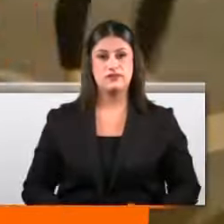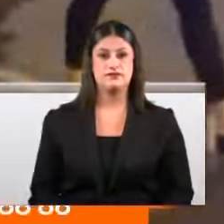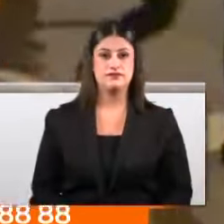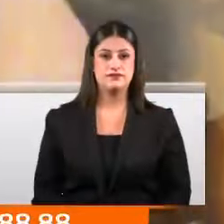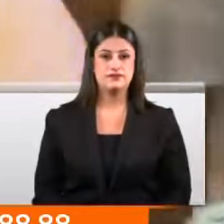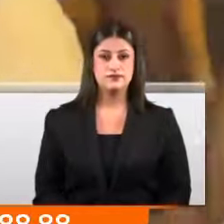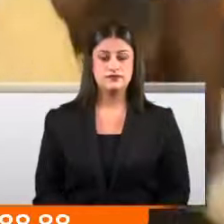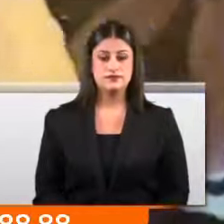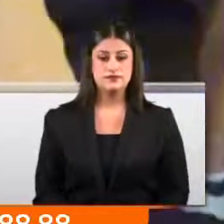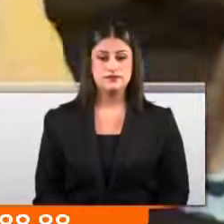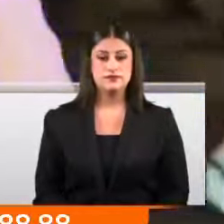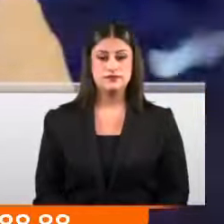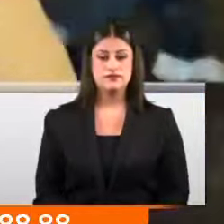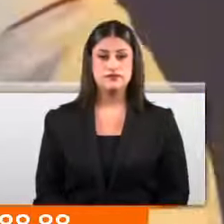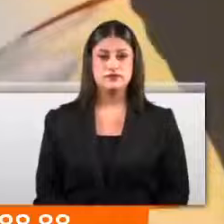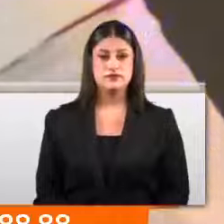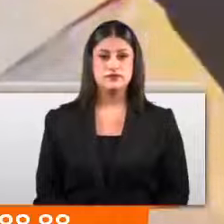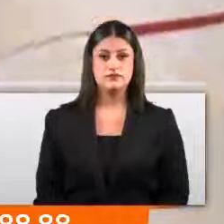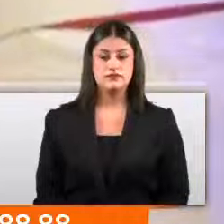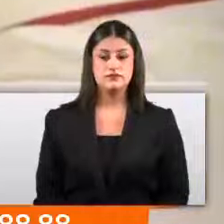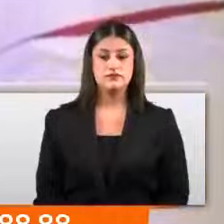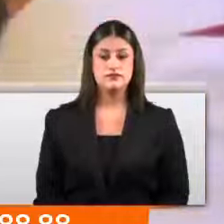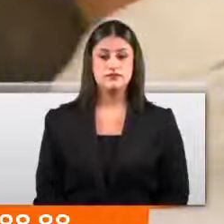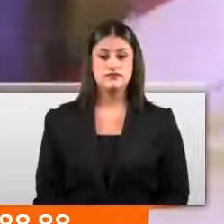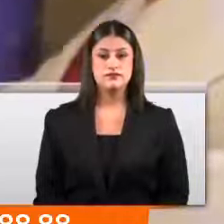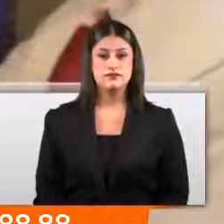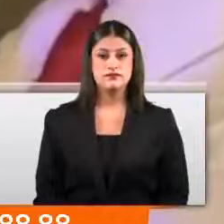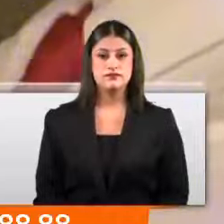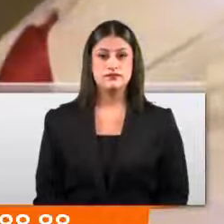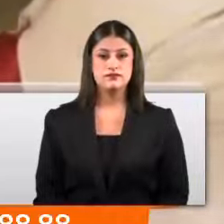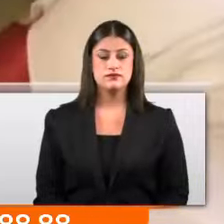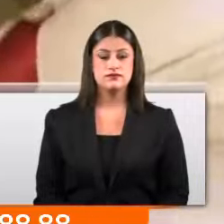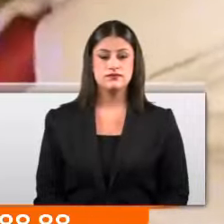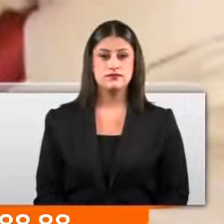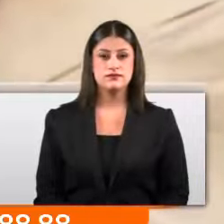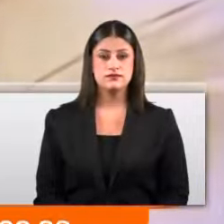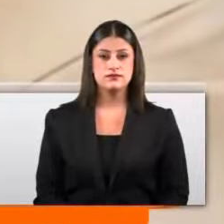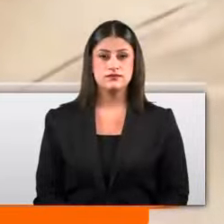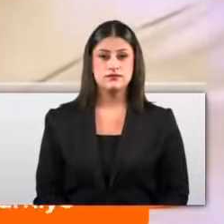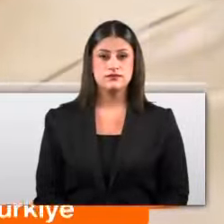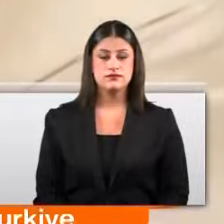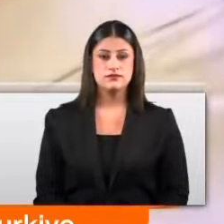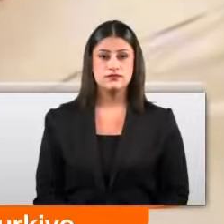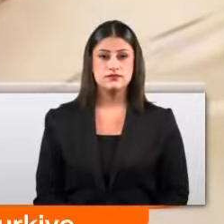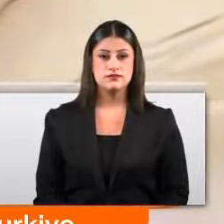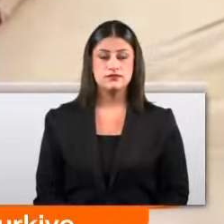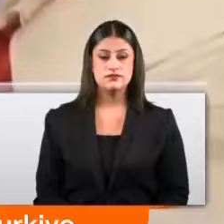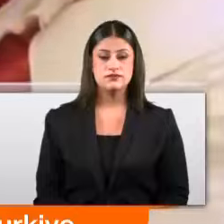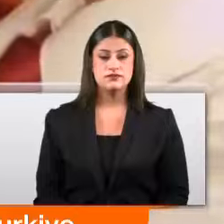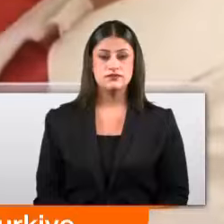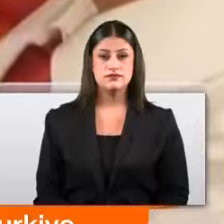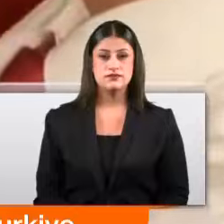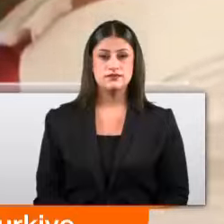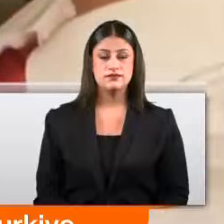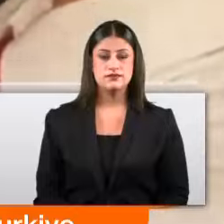etmeye başladı. Vallahi çok perişan olduk. Çabaladık. Ne olursa olsun biz her zaman kazanıyoruz. İlla sahada kazanmak zorunda değil.